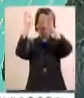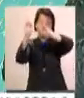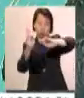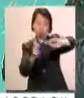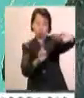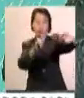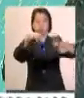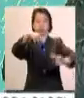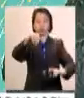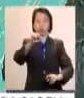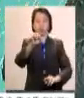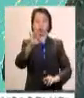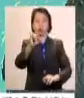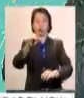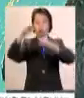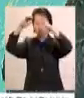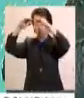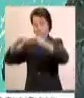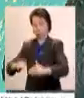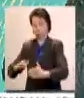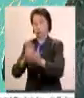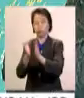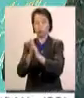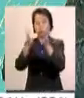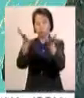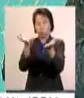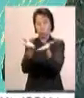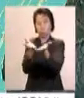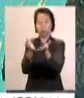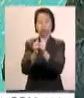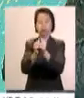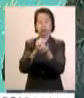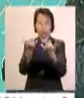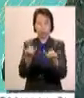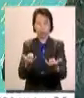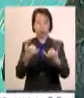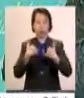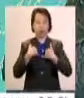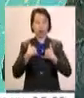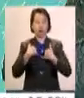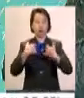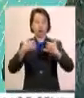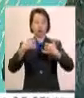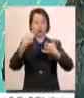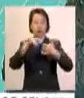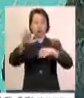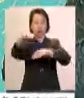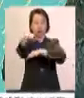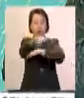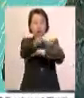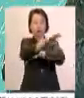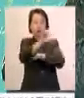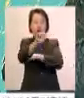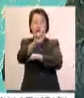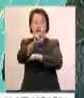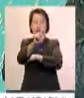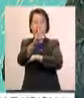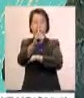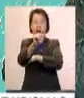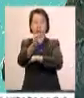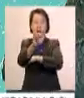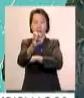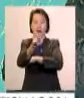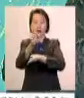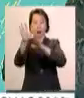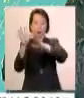ini telah pun diturun taraf menjadi lekukan tropika, di mana sekarang ini ianya berada di Laut Andaman dan dijangkakan akan